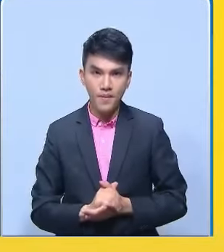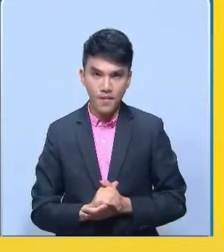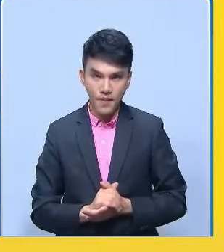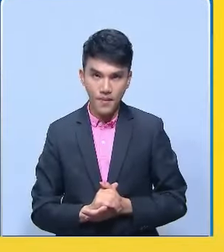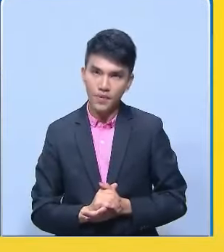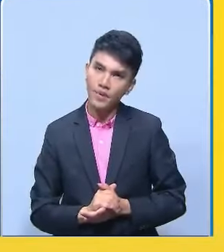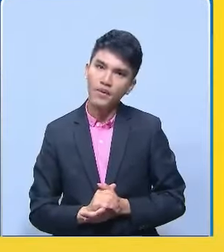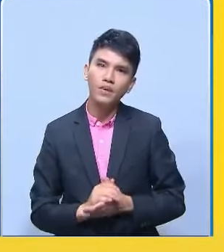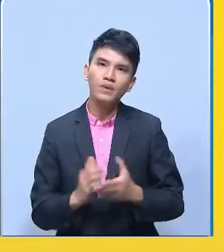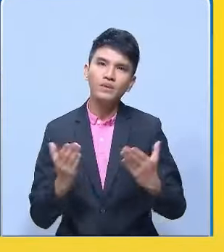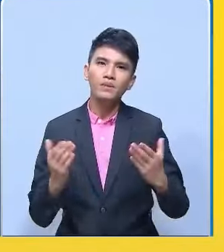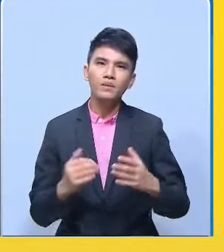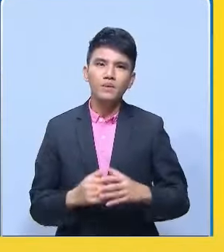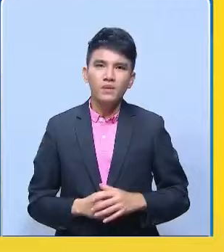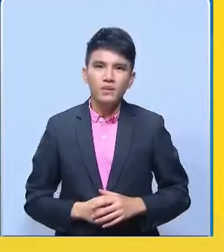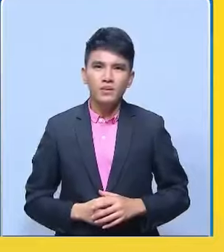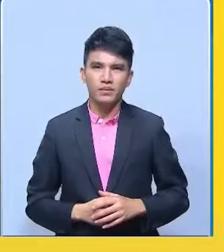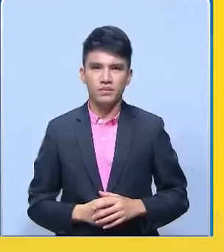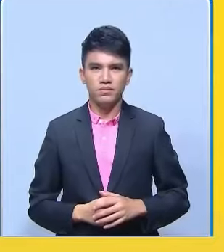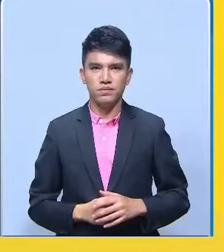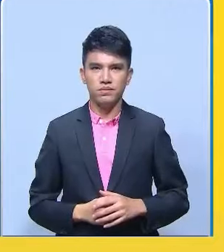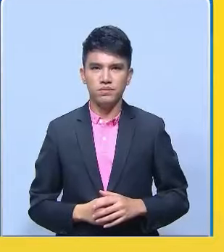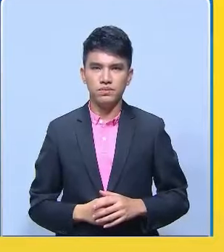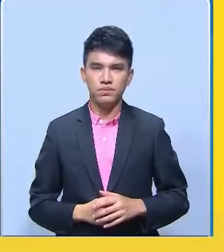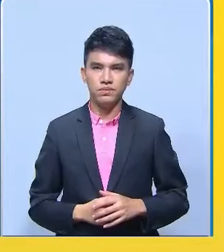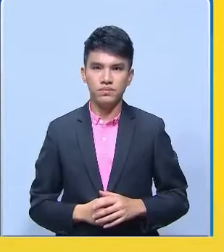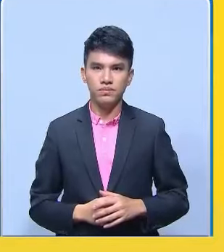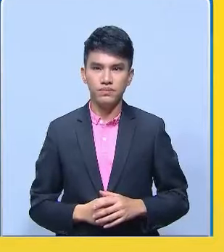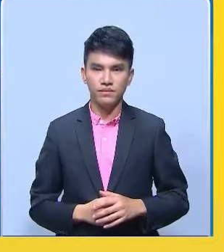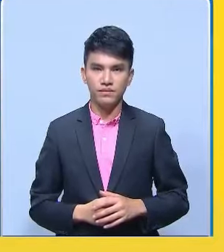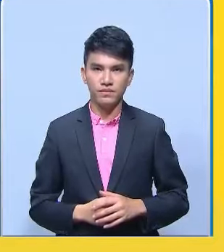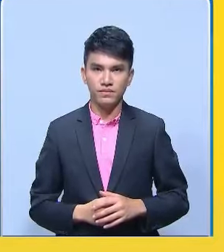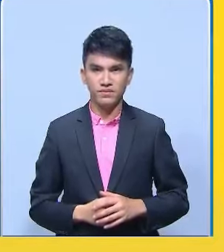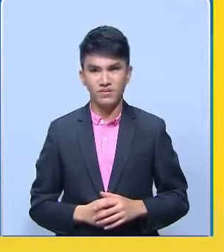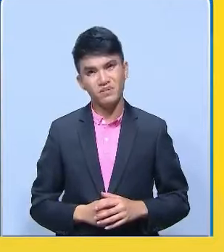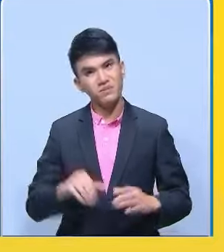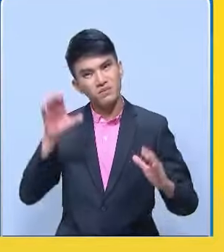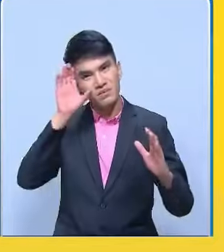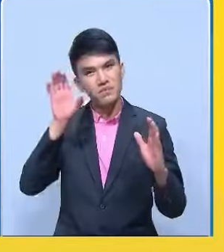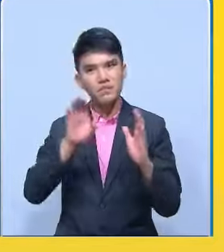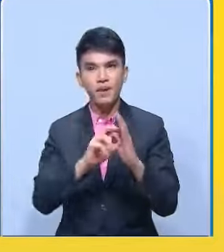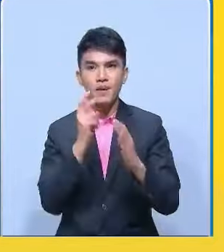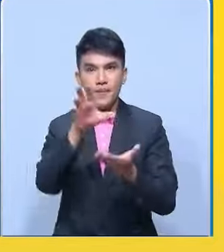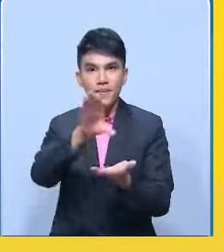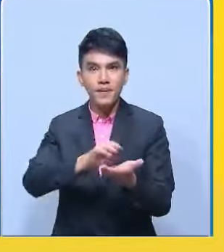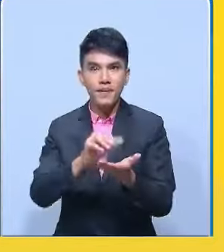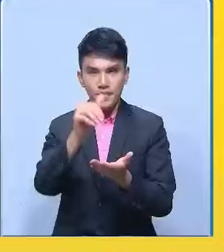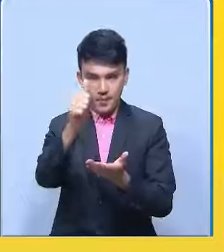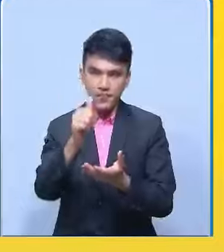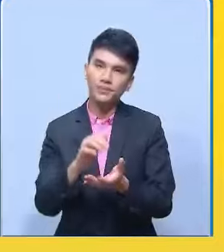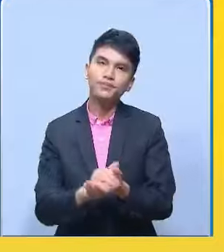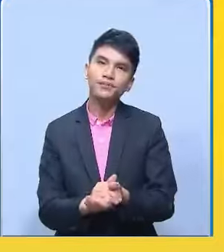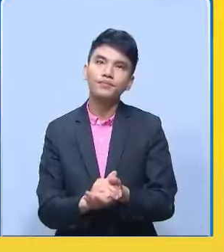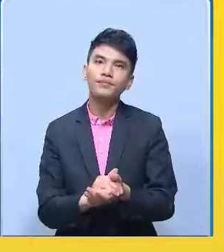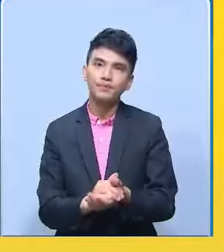รถไปข้างหน้าก็เลยข้างหลังก็เลยนะคะผู้ฟัง ภาพจากกล้องวงจรปิดบันทึกไว้ได้ครับผู้ชมแล้วไม่ใช่แค่กล้องวงจรปิดอย่างเดียว